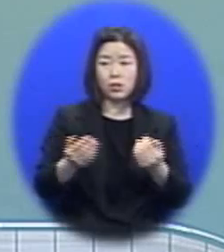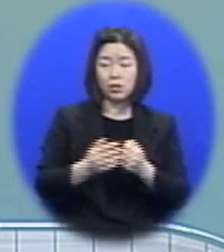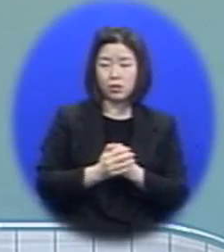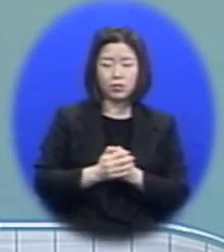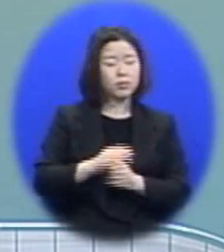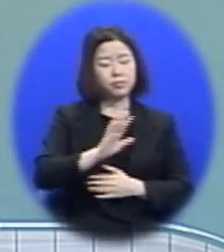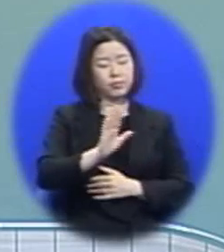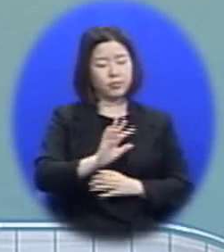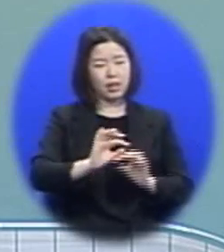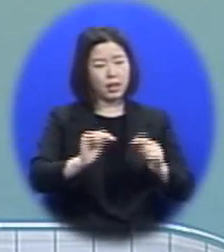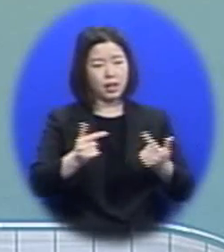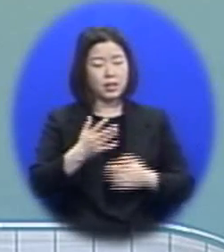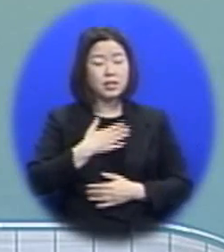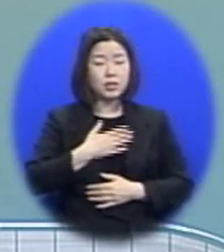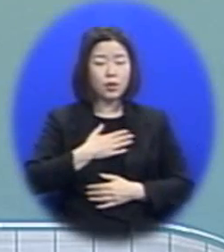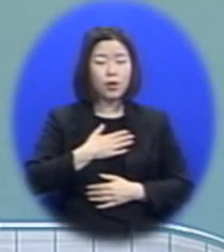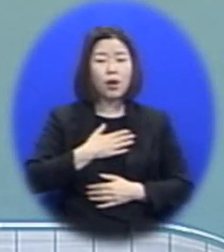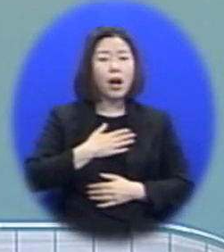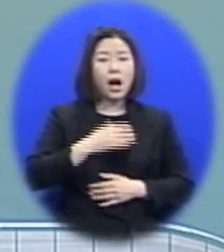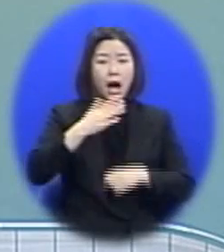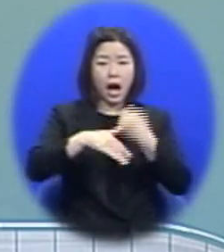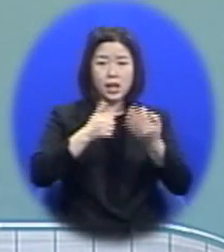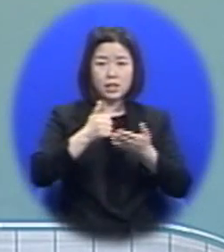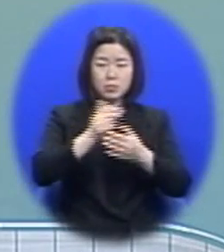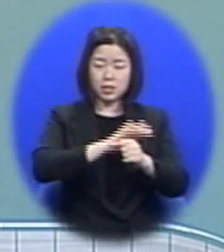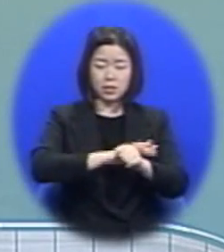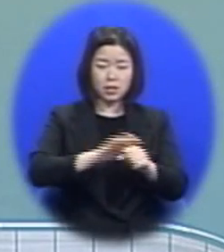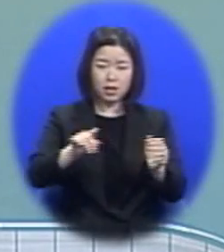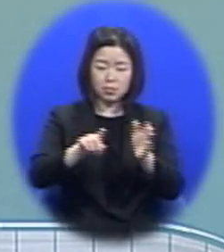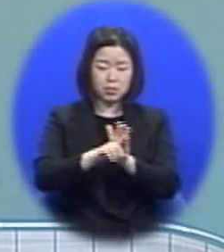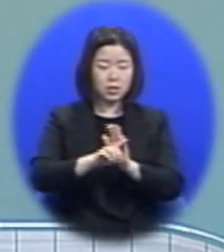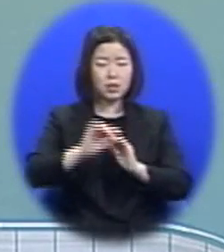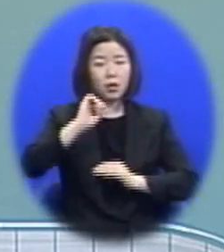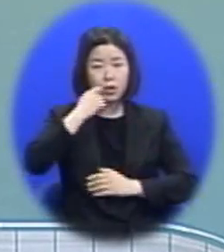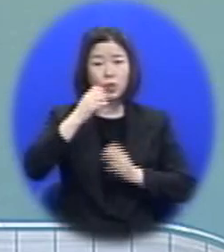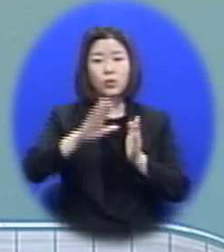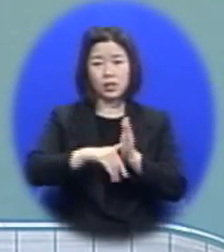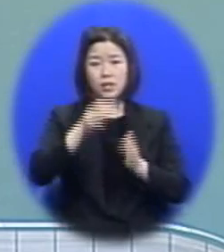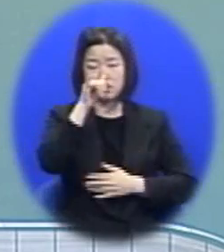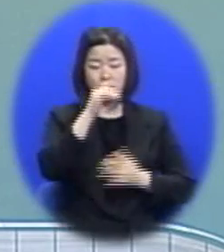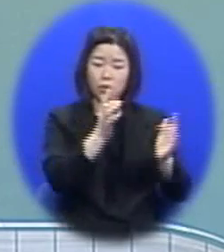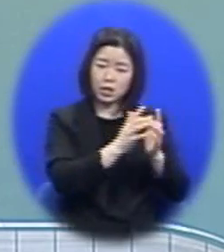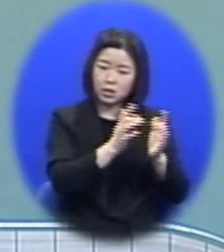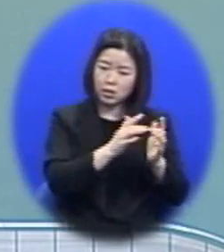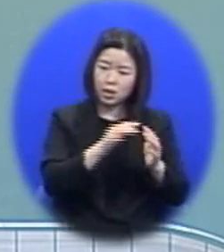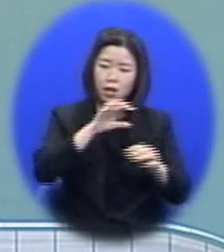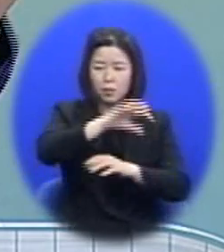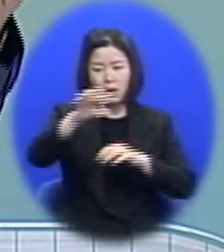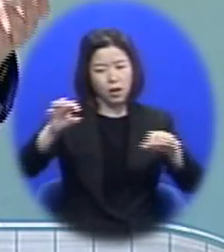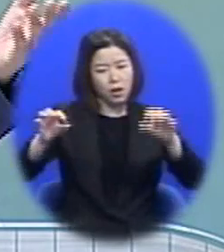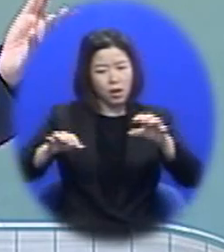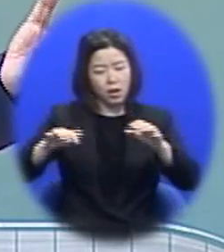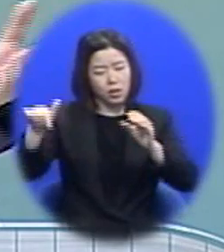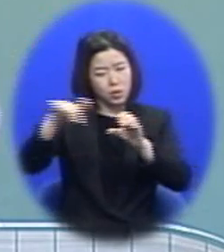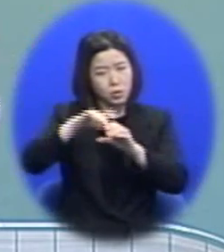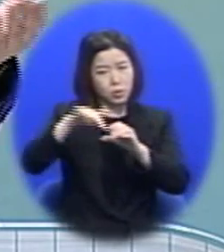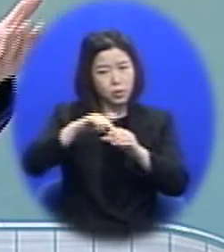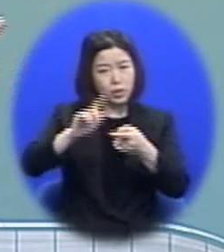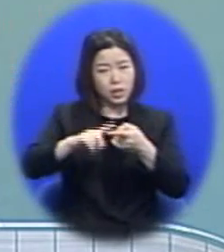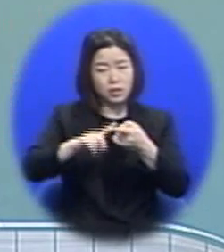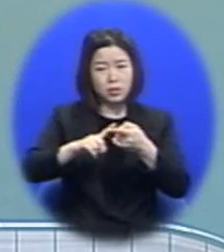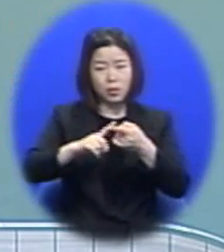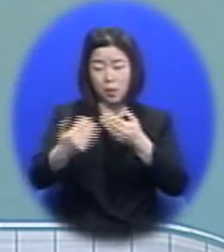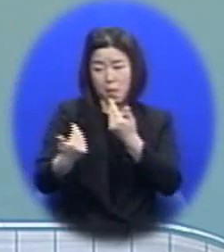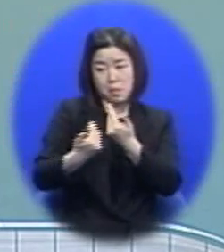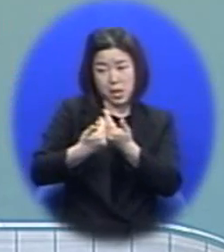솔직히 하나님이 잘 안 믿어지던 때가 있었어요 인터넷이나 여기저기서 기독교에 대해서 반대하는 그런